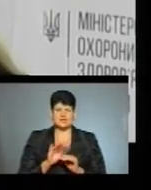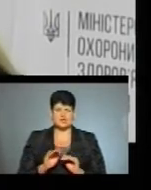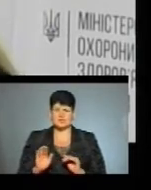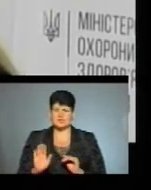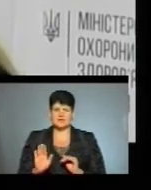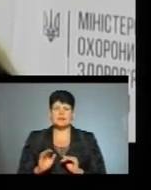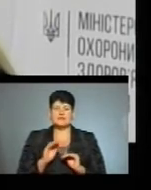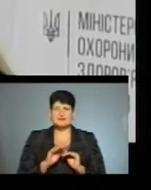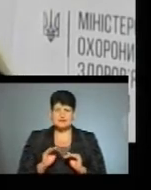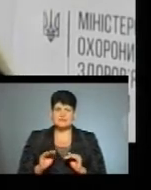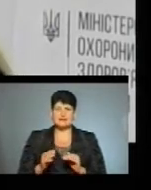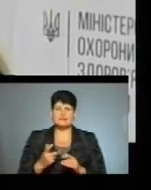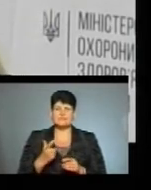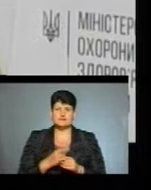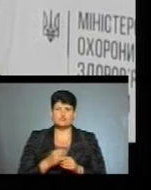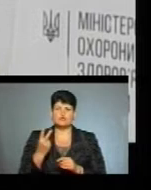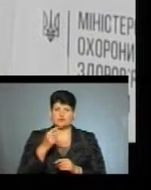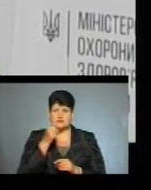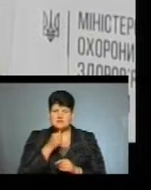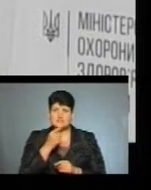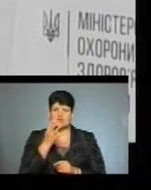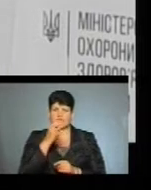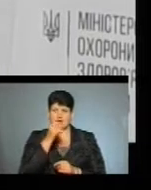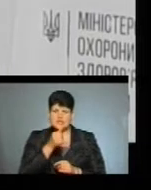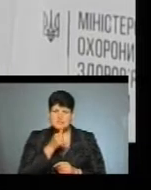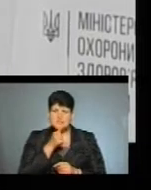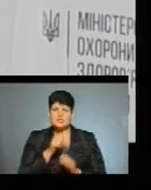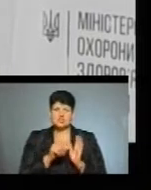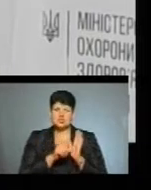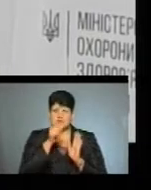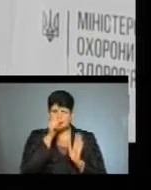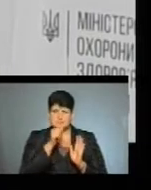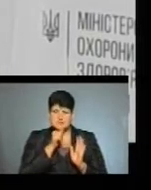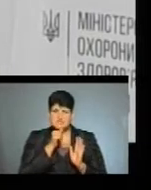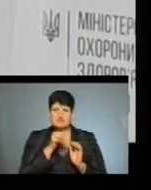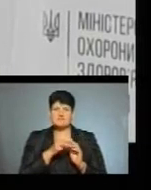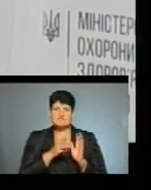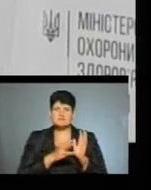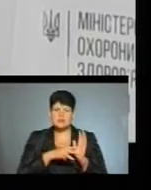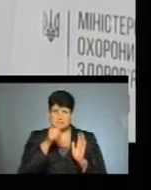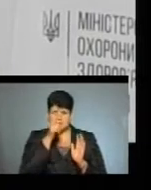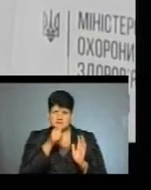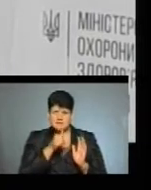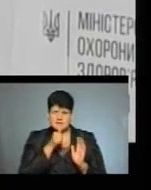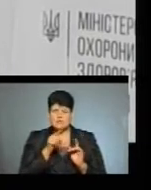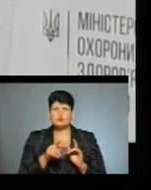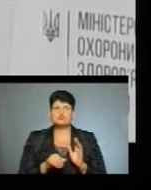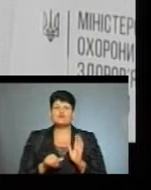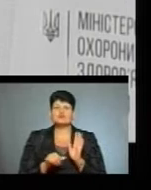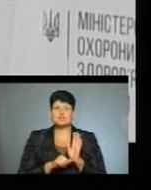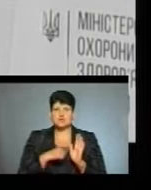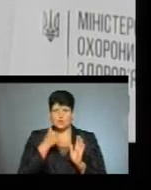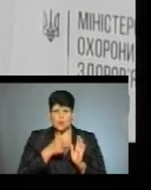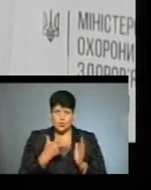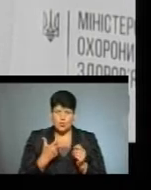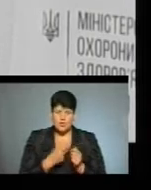Діти вакцинуються в 2-му місяці, в 4-му місяці, в 6-му місяці, в 18-му місяці, і тоді у 6 років.